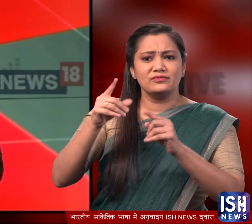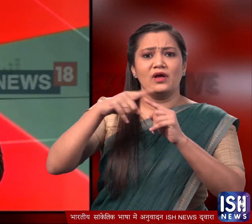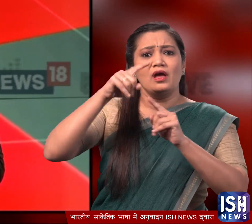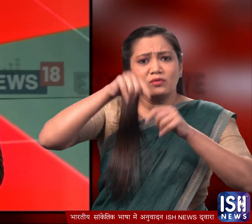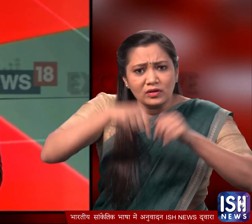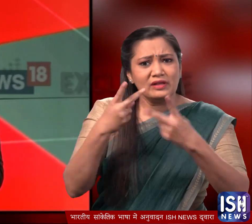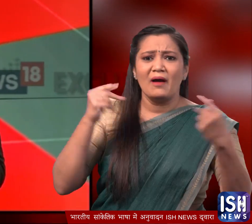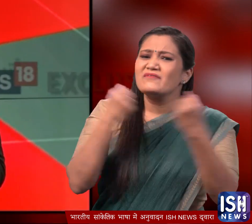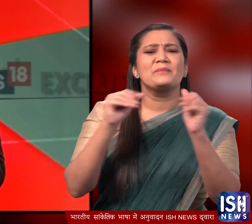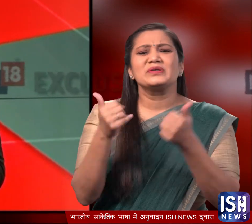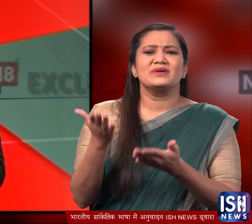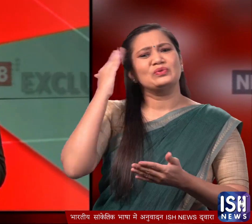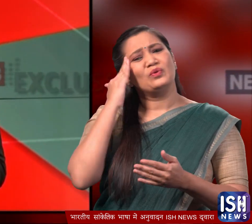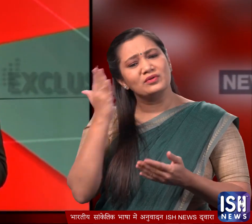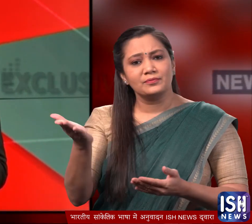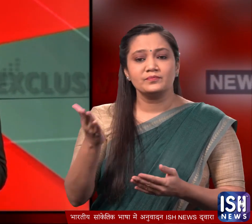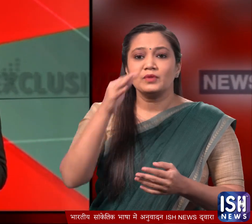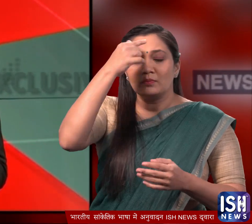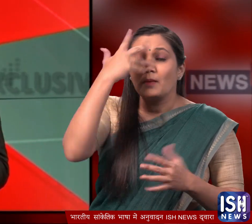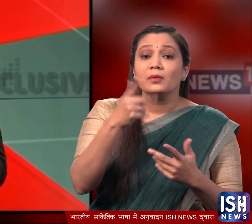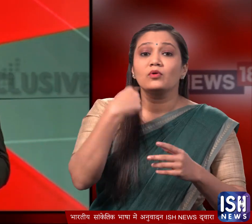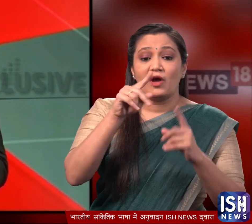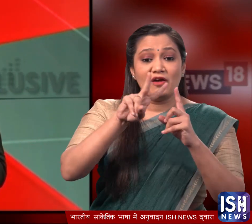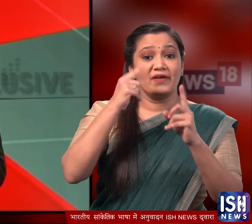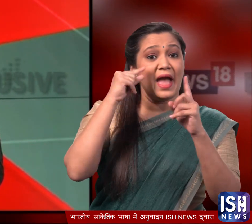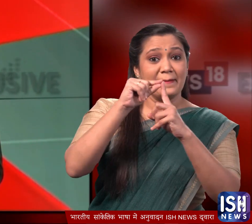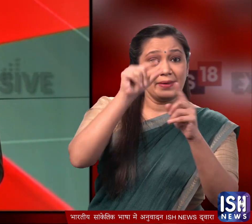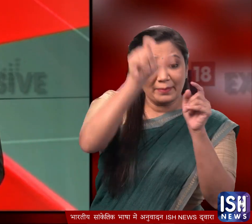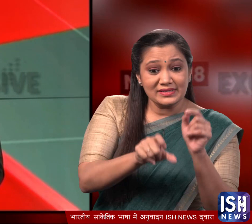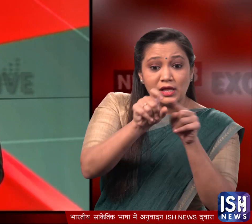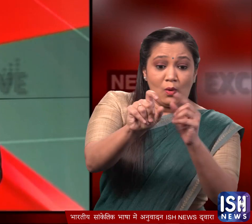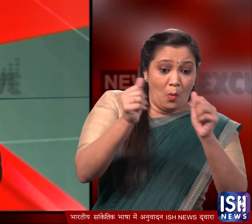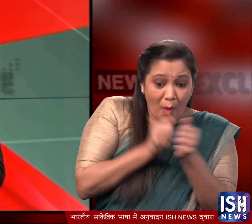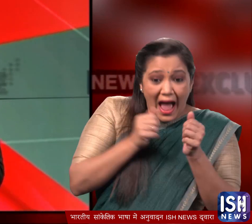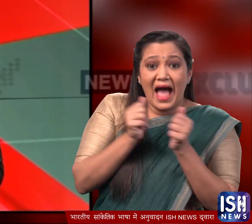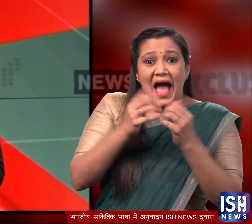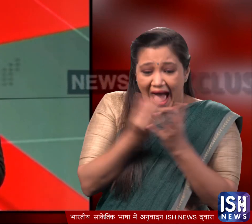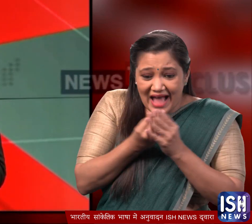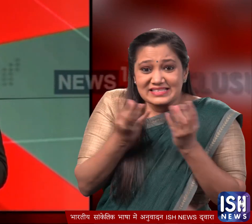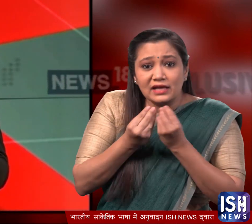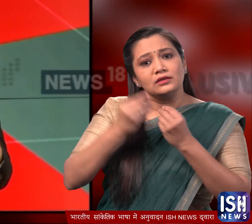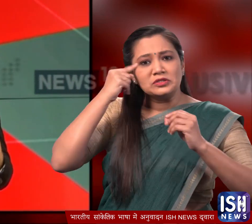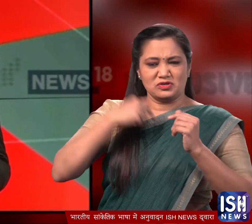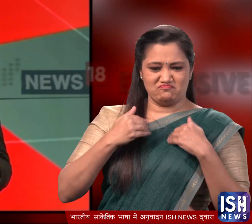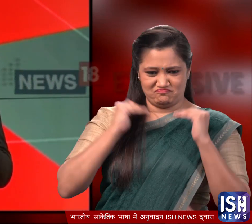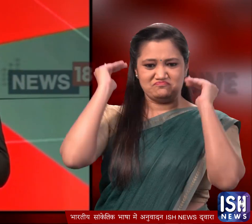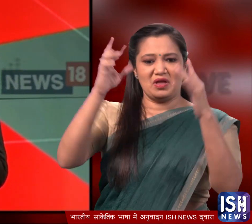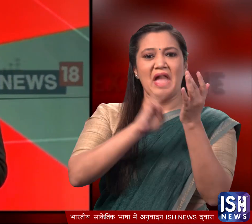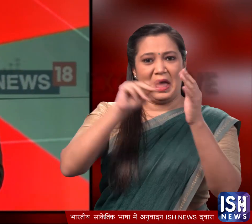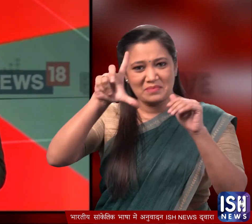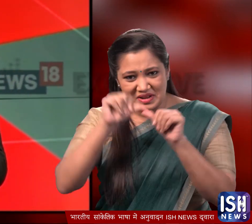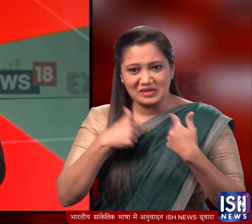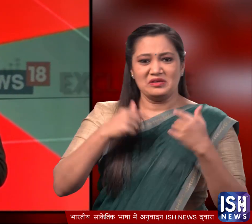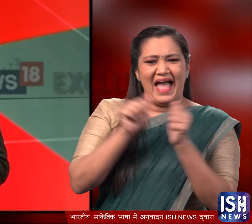भी नहीं होते कि सांसदों और विधायकों से उलझ जाए। दिक्कत इन वीआईपी के साथ चलने वालों की वजह से पैदा होती है, जो खुद को एमपी एमएलए